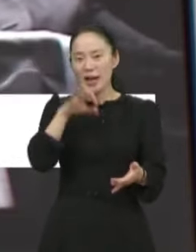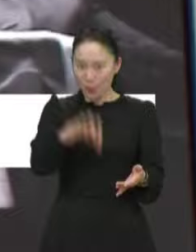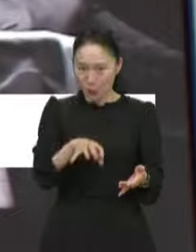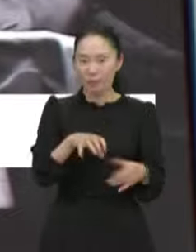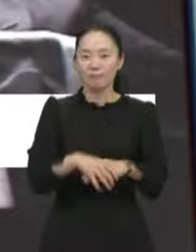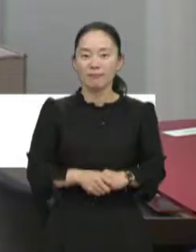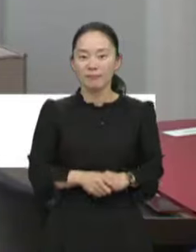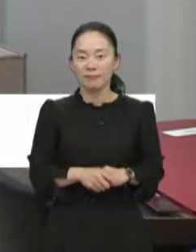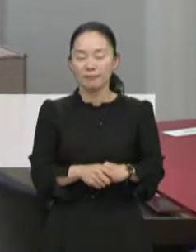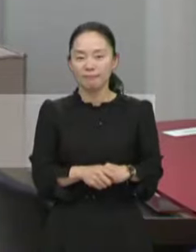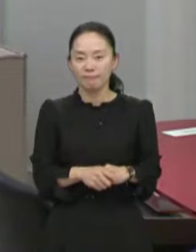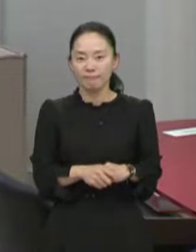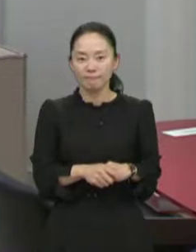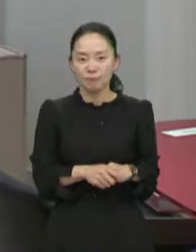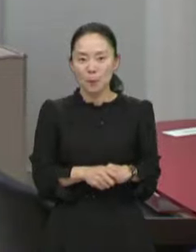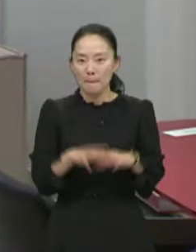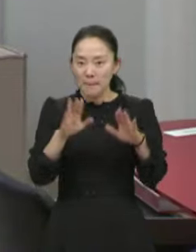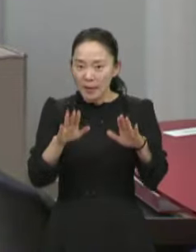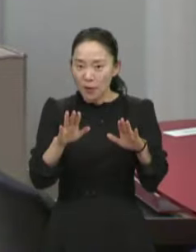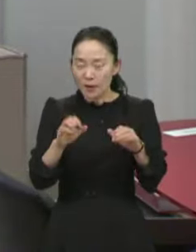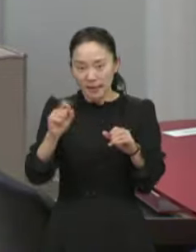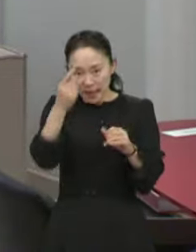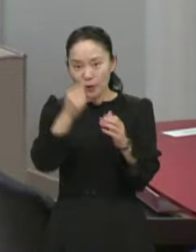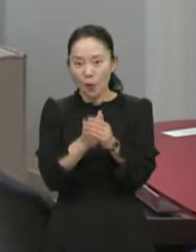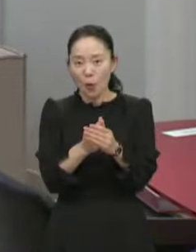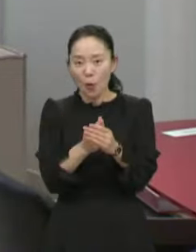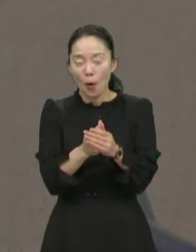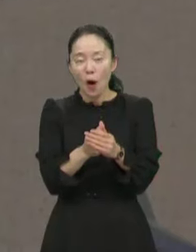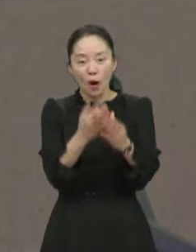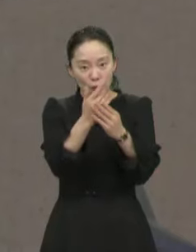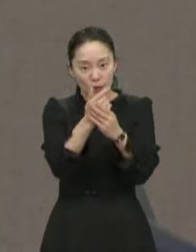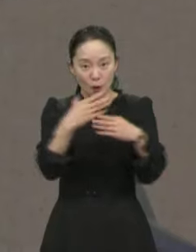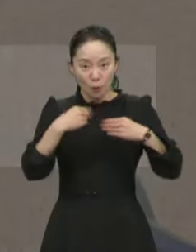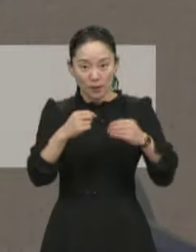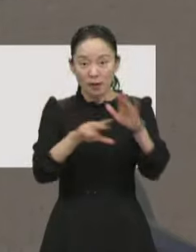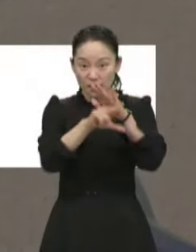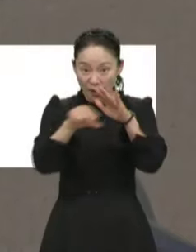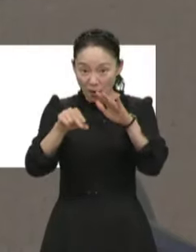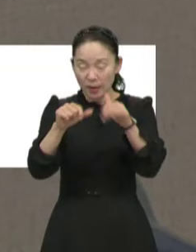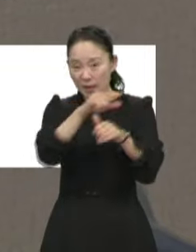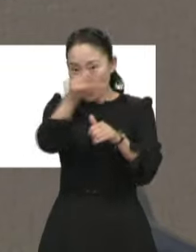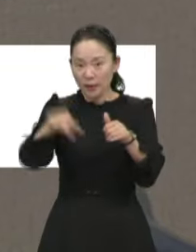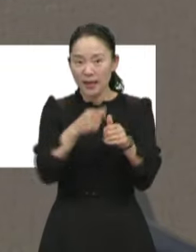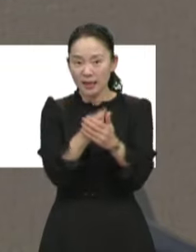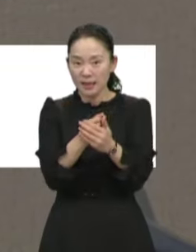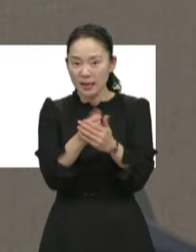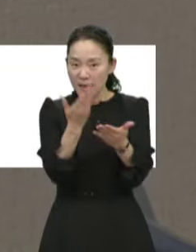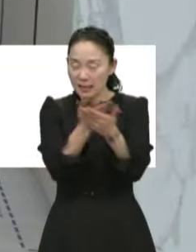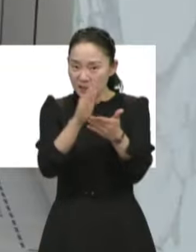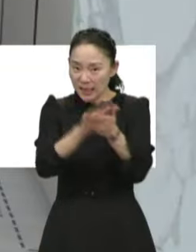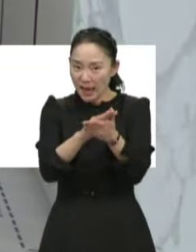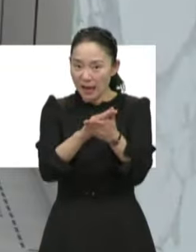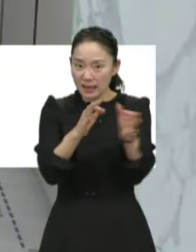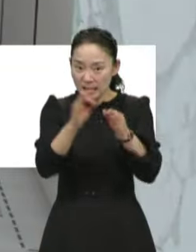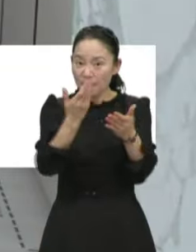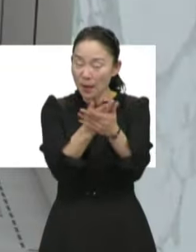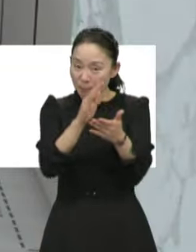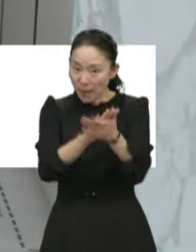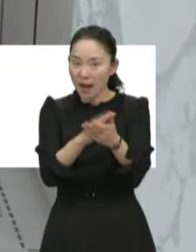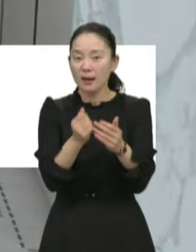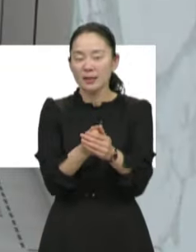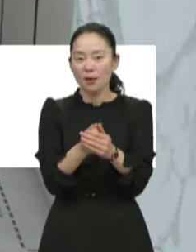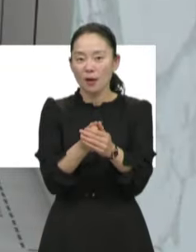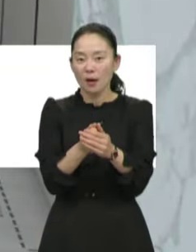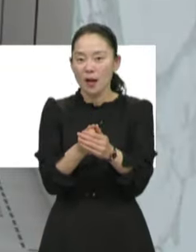입지하고 있습니다. 이를 신호탄으로 유성 온천역 1호에는 유성시장 재정비 촉진지구 사업을 비롯해 복명 2지구